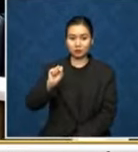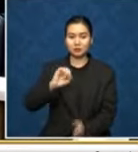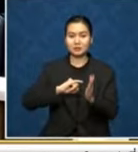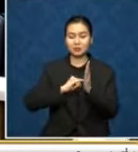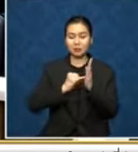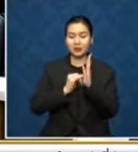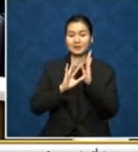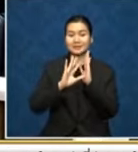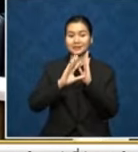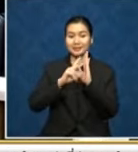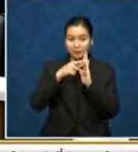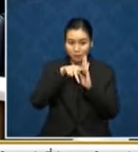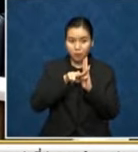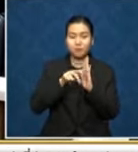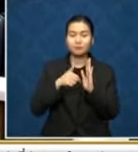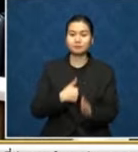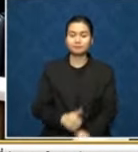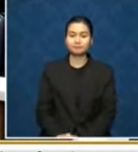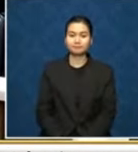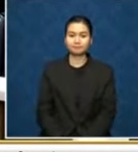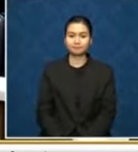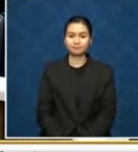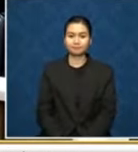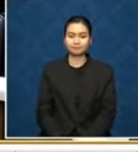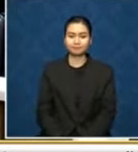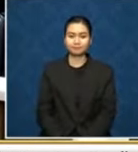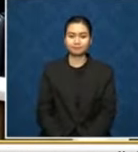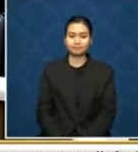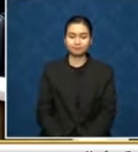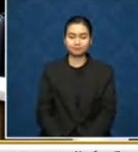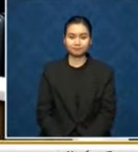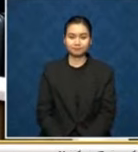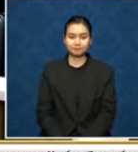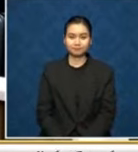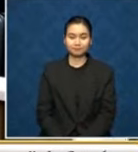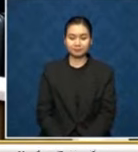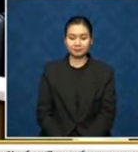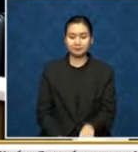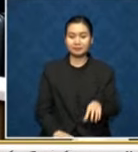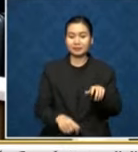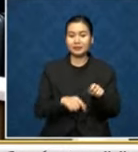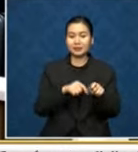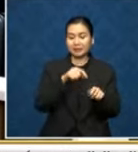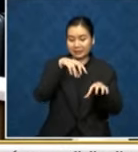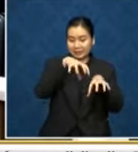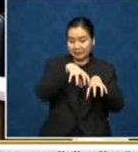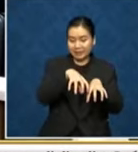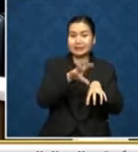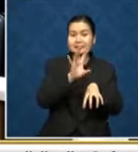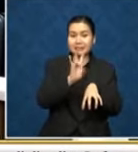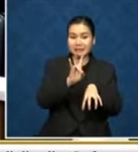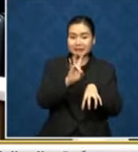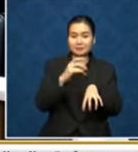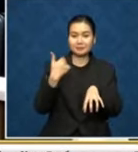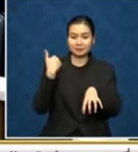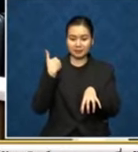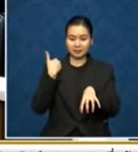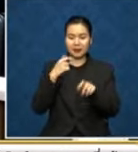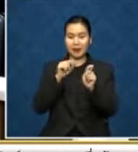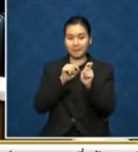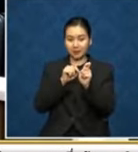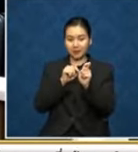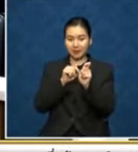ชัยภูมิเขต7พรรคพลังประชารัฐท่านประธานครับเขต7ชัยภูมิประกอบด้วยอำเภอแก้งค้อและอำเภ